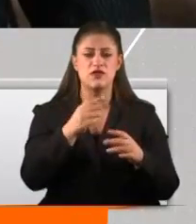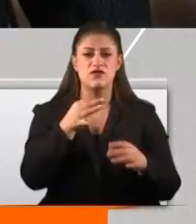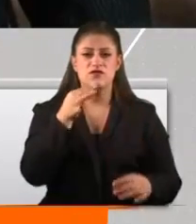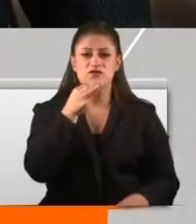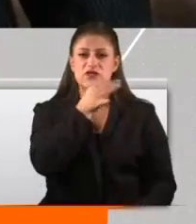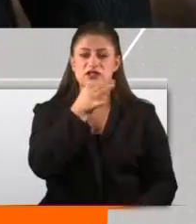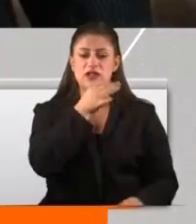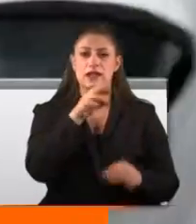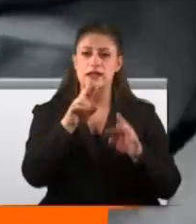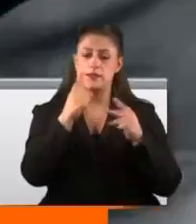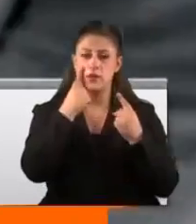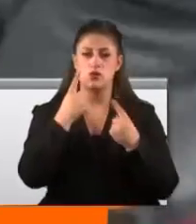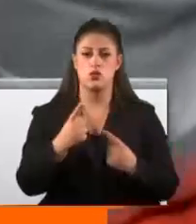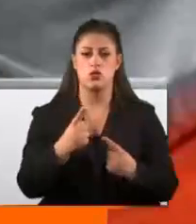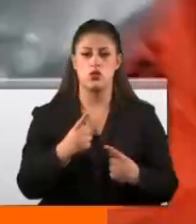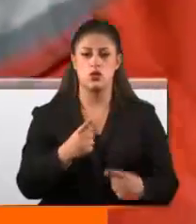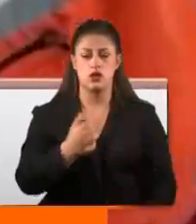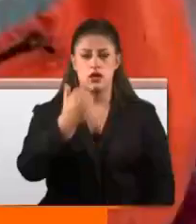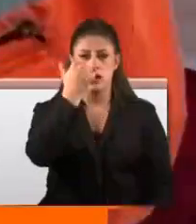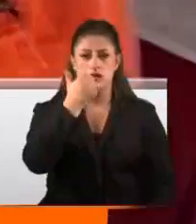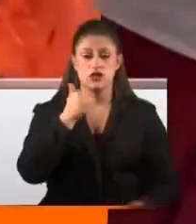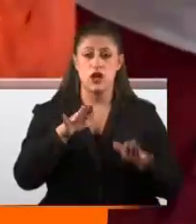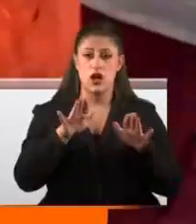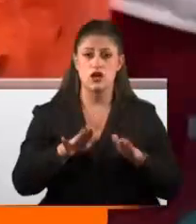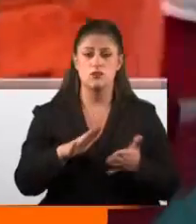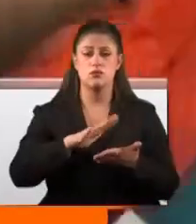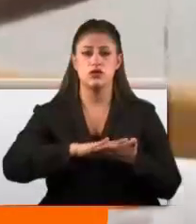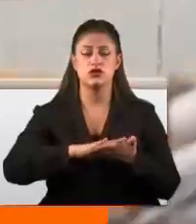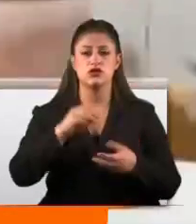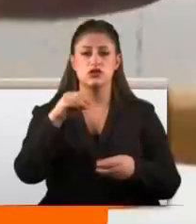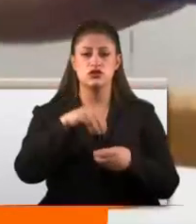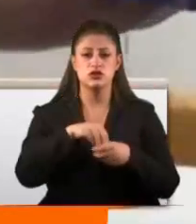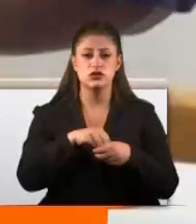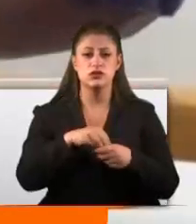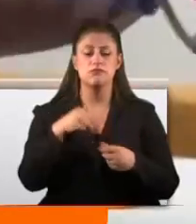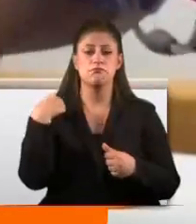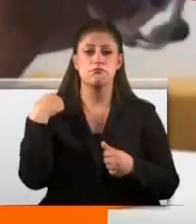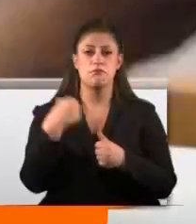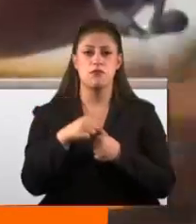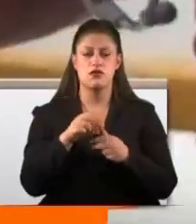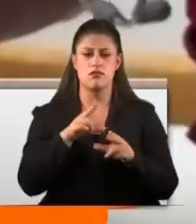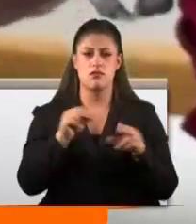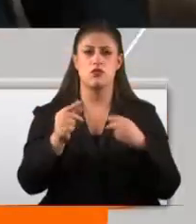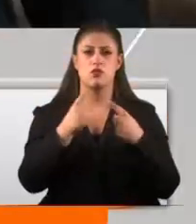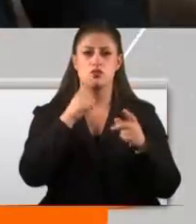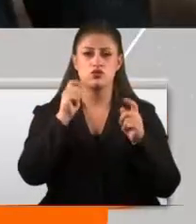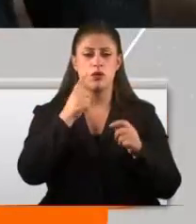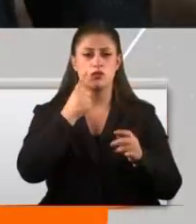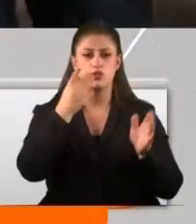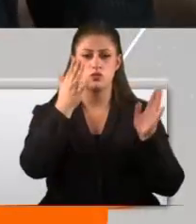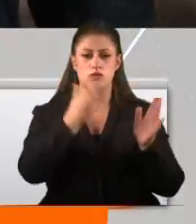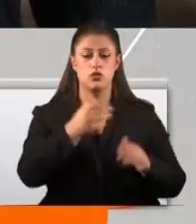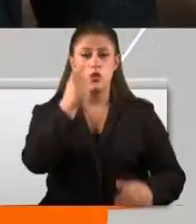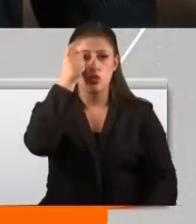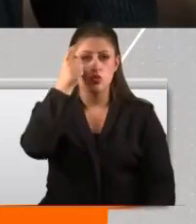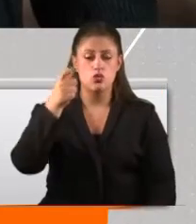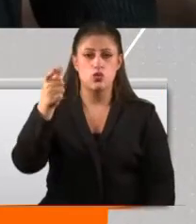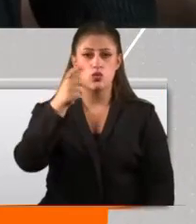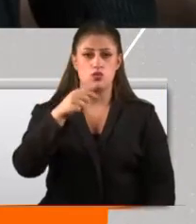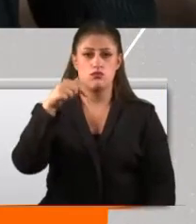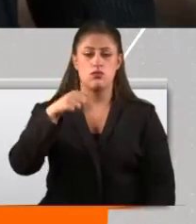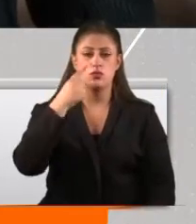penceresi olarak görüyorum Gazze'de kalıcı barışın sağlanması konusunda bir kez daha net konuş Türkiye olarak